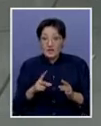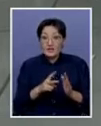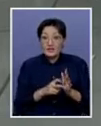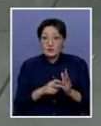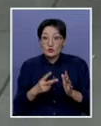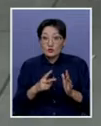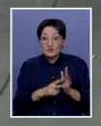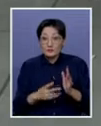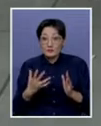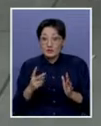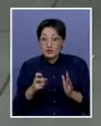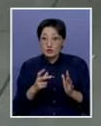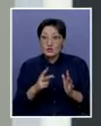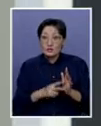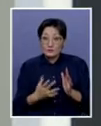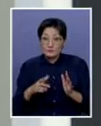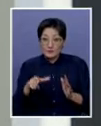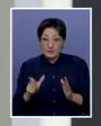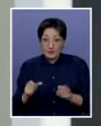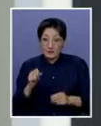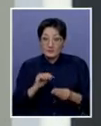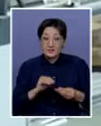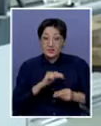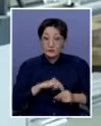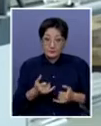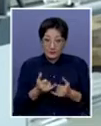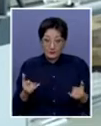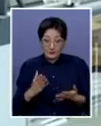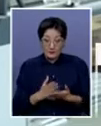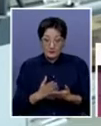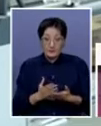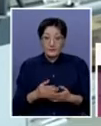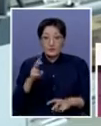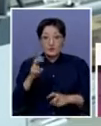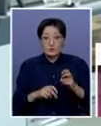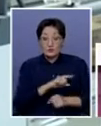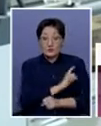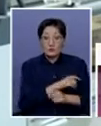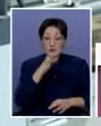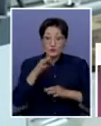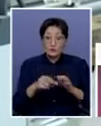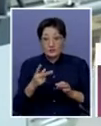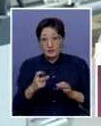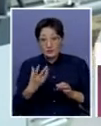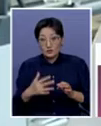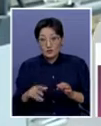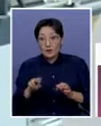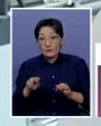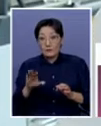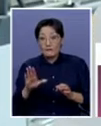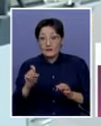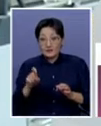адам тұрақты жұмыспен қамтылған. Производственная мощность нашего кәсіпорын қуаттылығы тәулігіне 250 ПВХ бұйым,